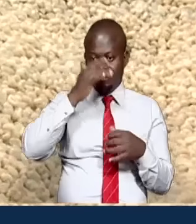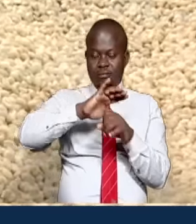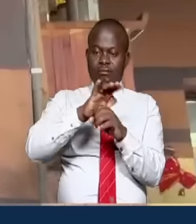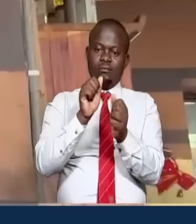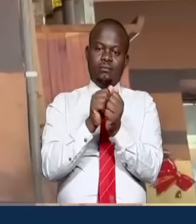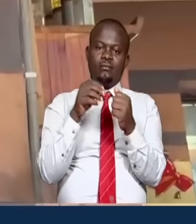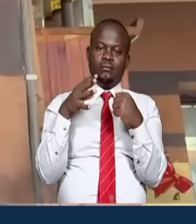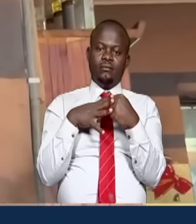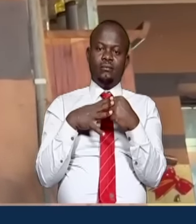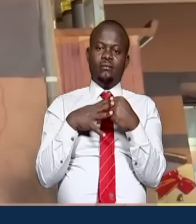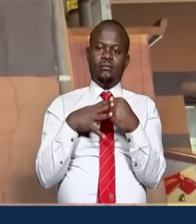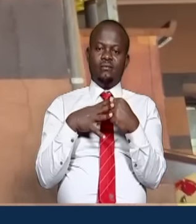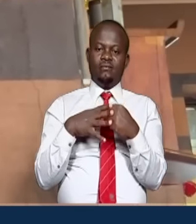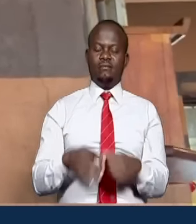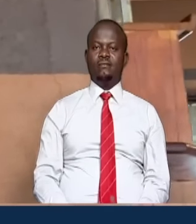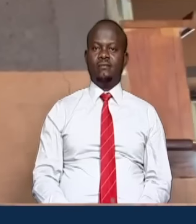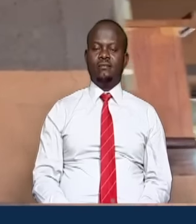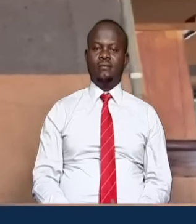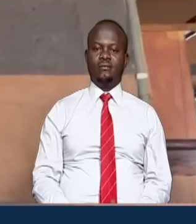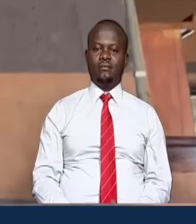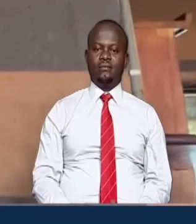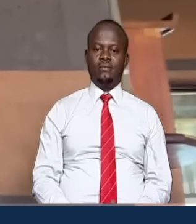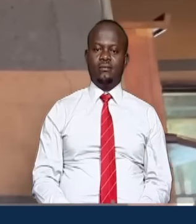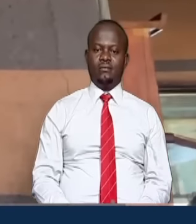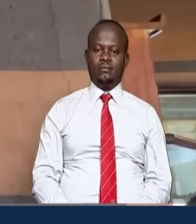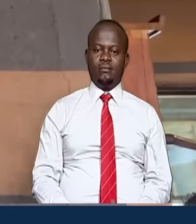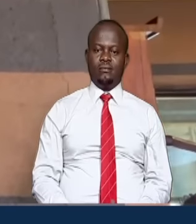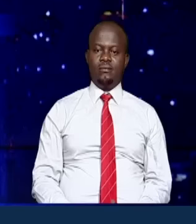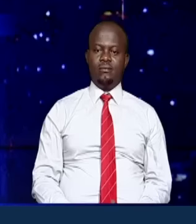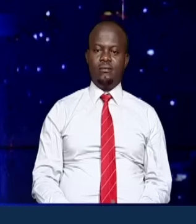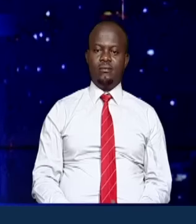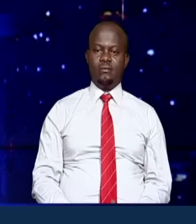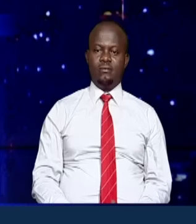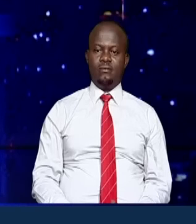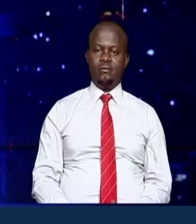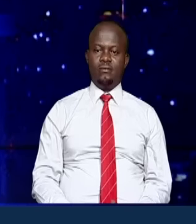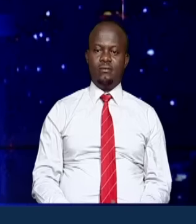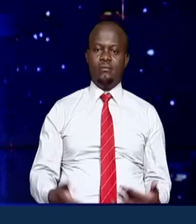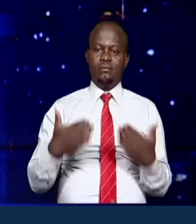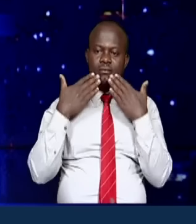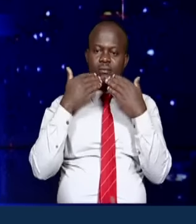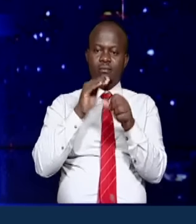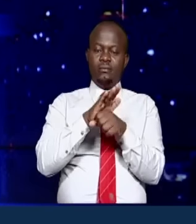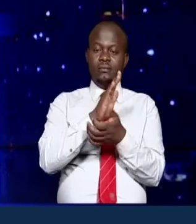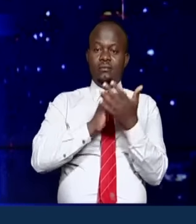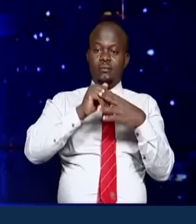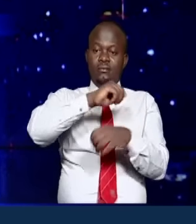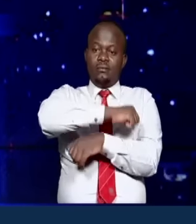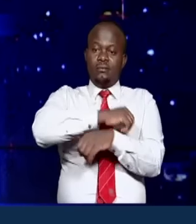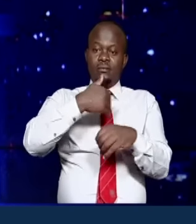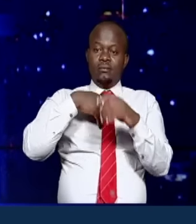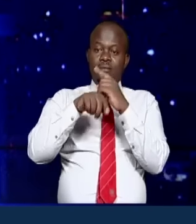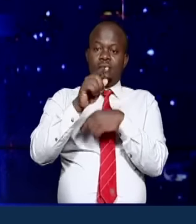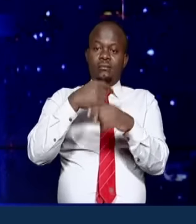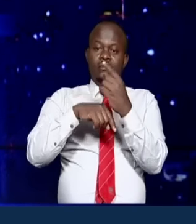COVID-19. Francine Mutesi mu karere ka Nyamasheke. Kwa zishana Francine na hoba mwe mwanye shuri bafite